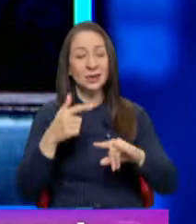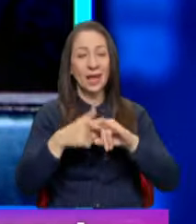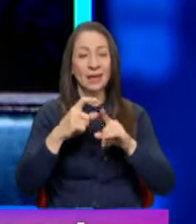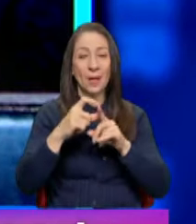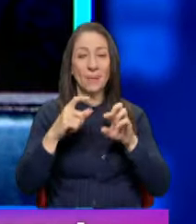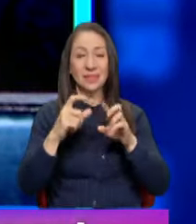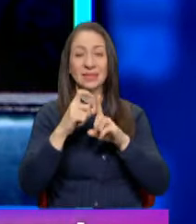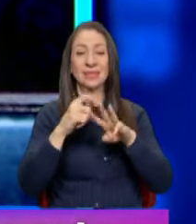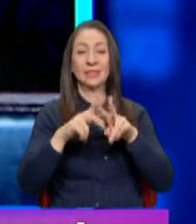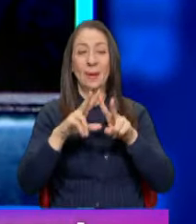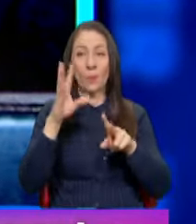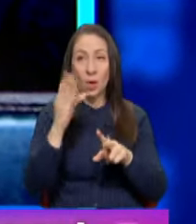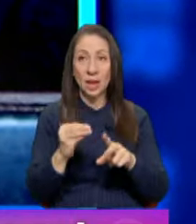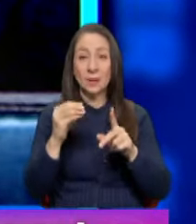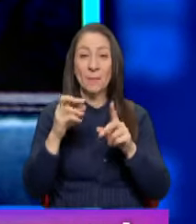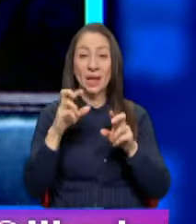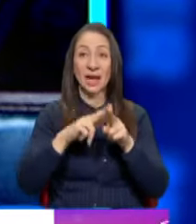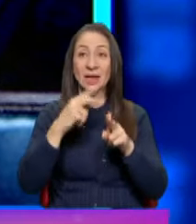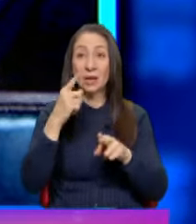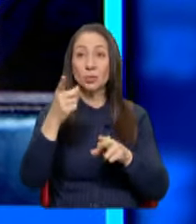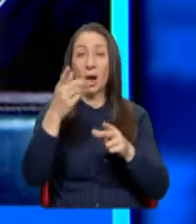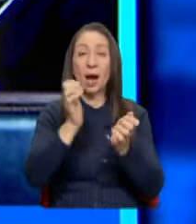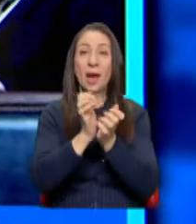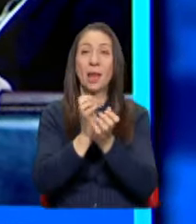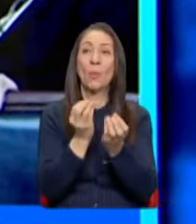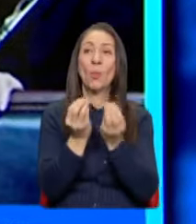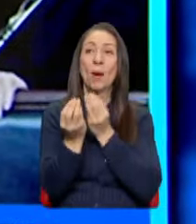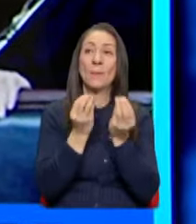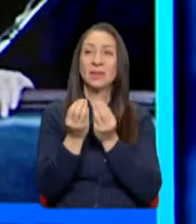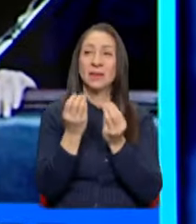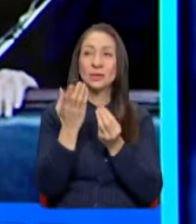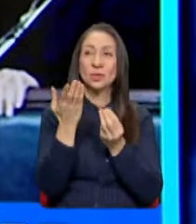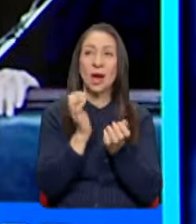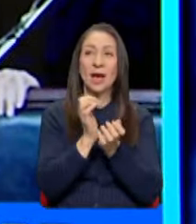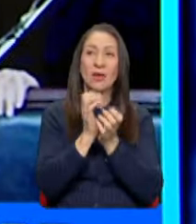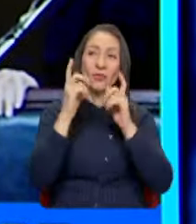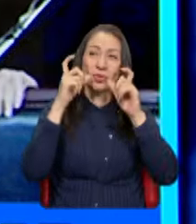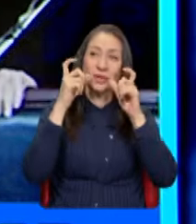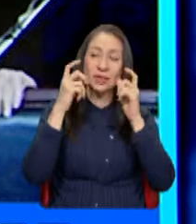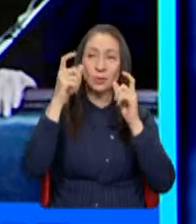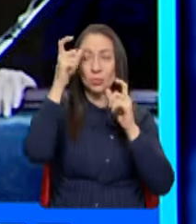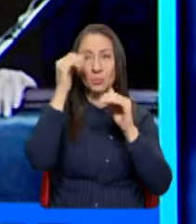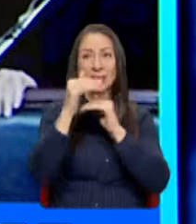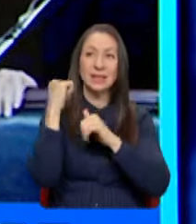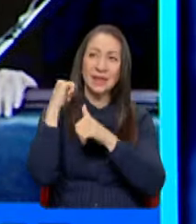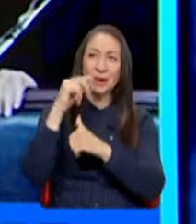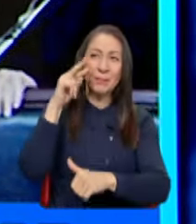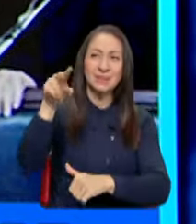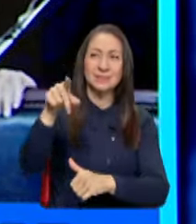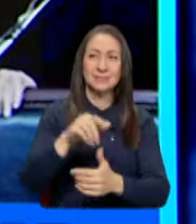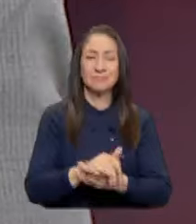demle bir olan pkk'lıdan şu aile muhabbetine sohbetine şu aile fotoğrafına Türk milleti bir kere daha